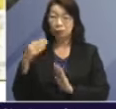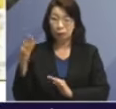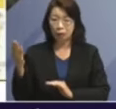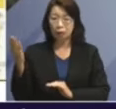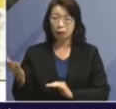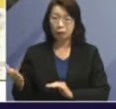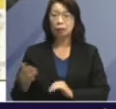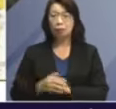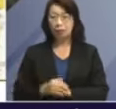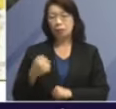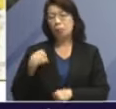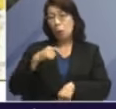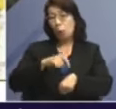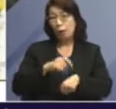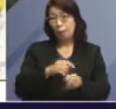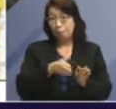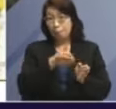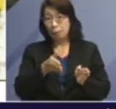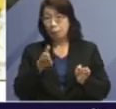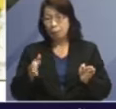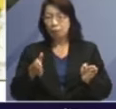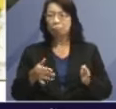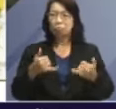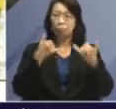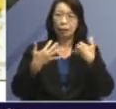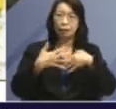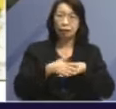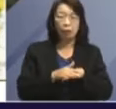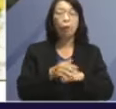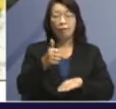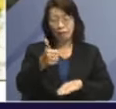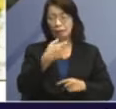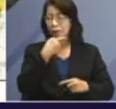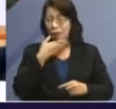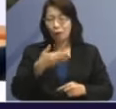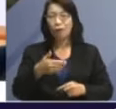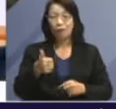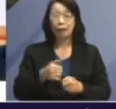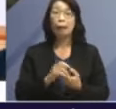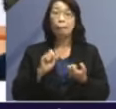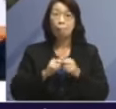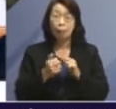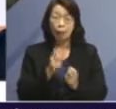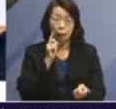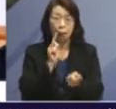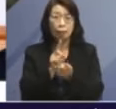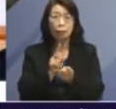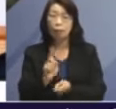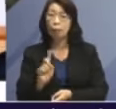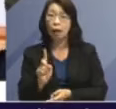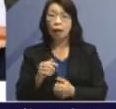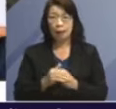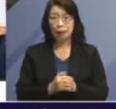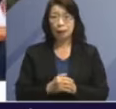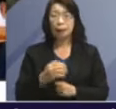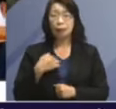ลดการที่ประชาชนมาอยู่รวมกันเยอะๆที่ศาลนะครับแล้วก็ผู้ต้องหาที่ถูกจับเนี่ยก็สาม